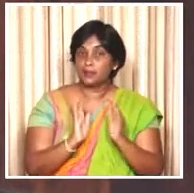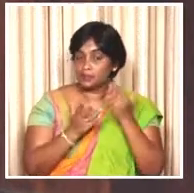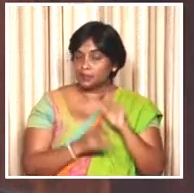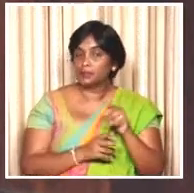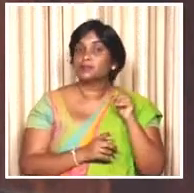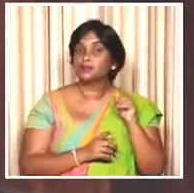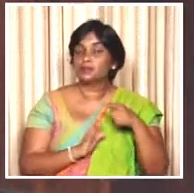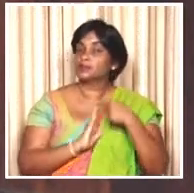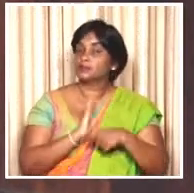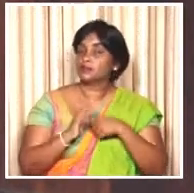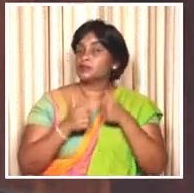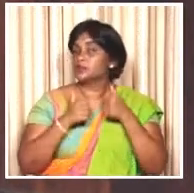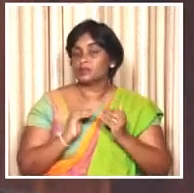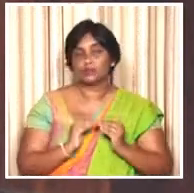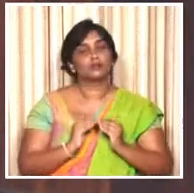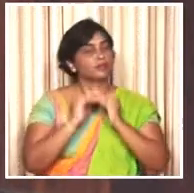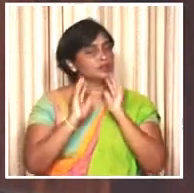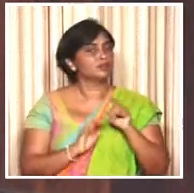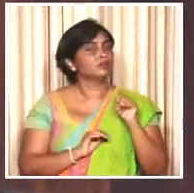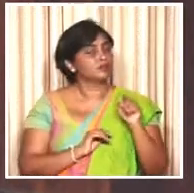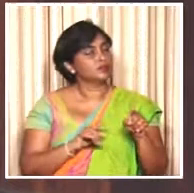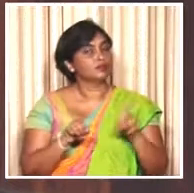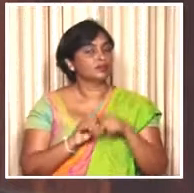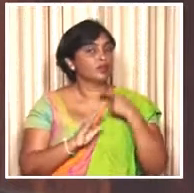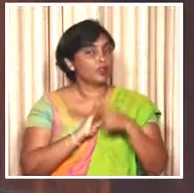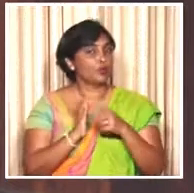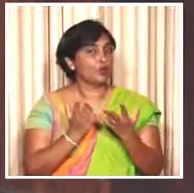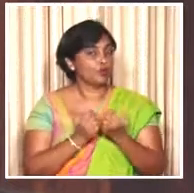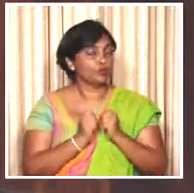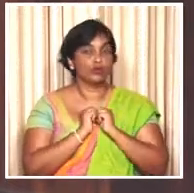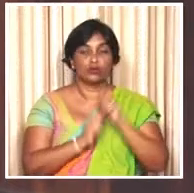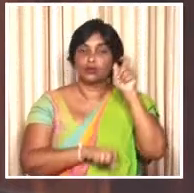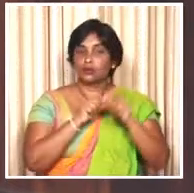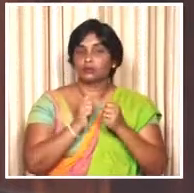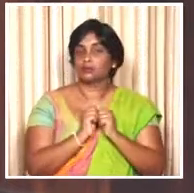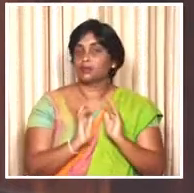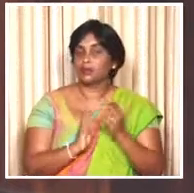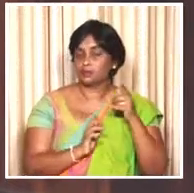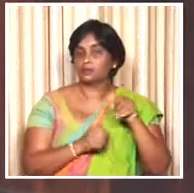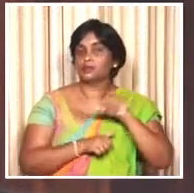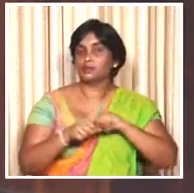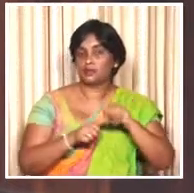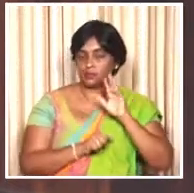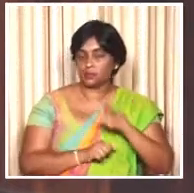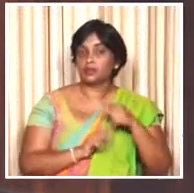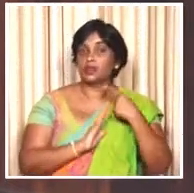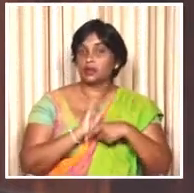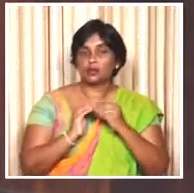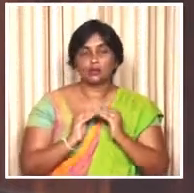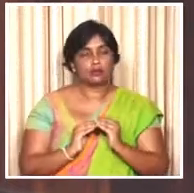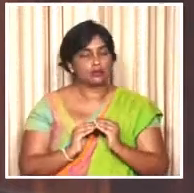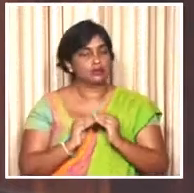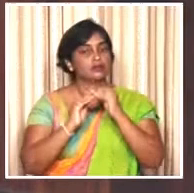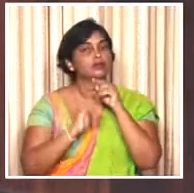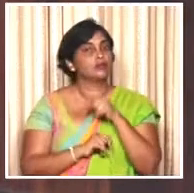නම් ඒක රටේ යහපත පිණිස වෙන්න ඕනේ. ඒ වගේ දෙමේ රටට අවශ්‍ය කරන වෘත්තිකයන් බිහි කරන ආයතනයක් වෙන්න ඕනේ. රටක් සංවර්ධනය